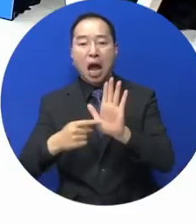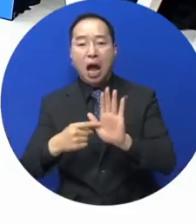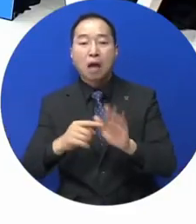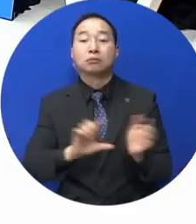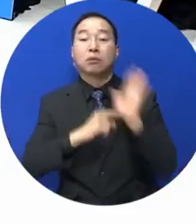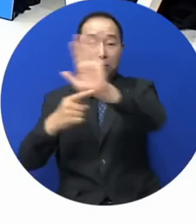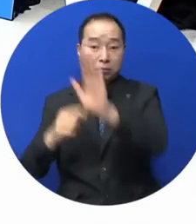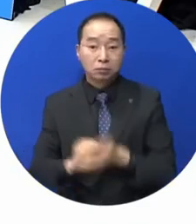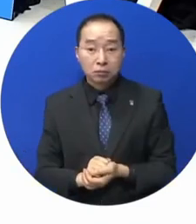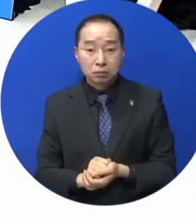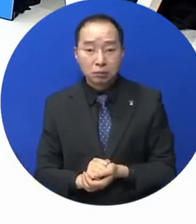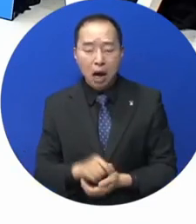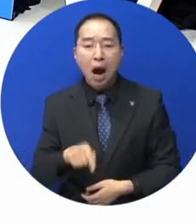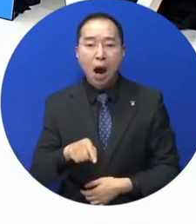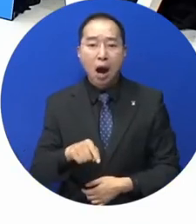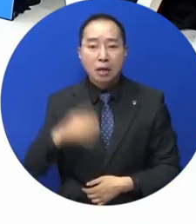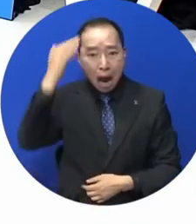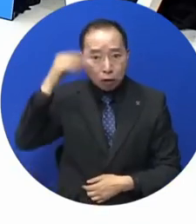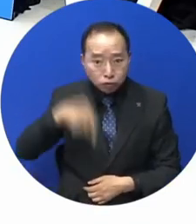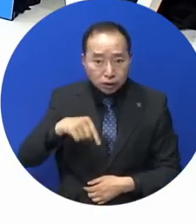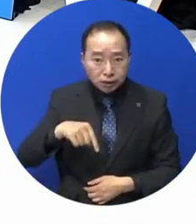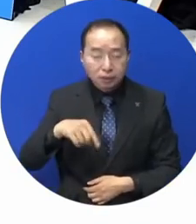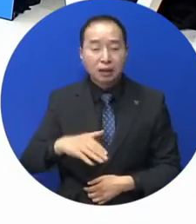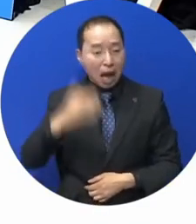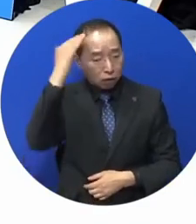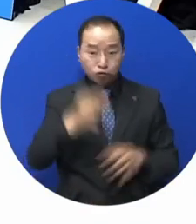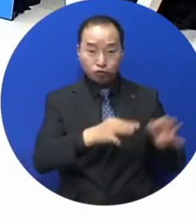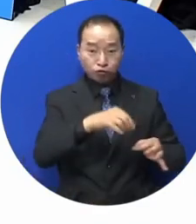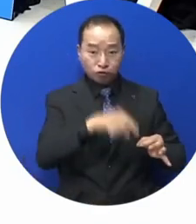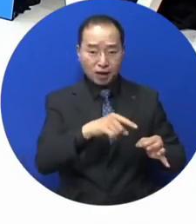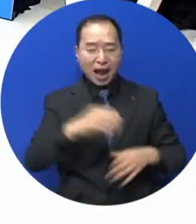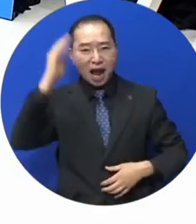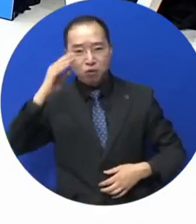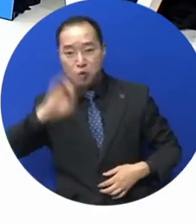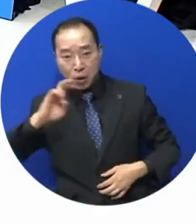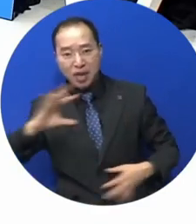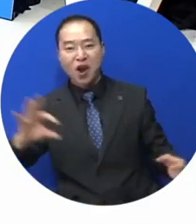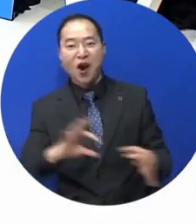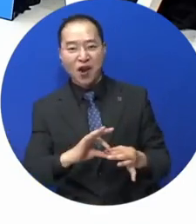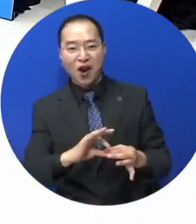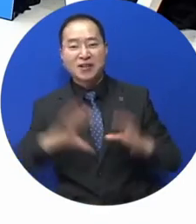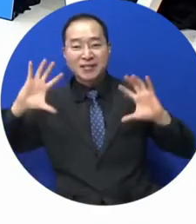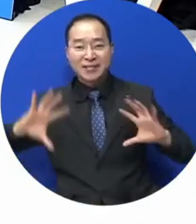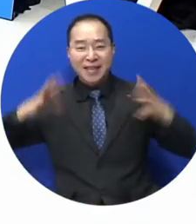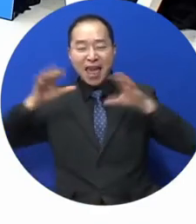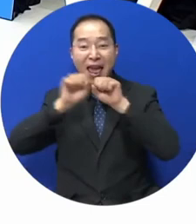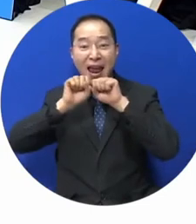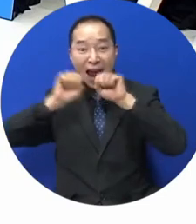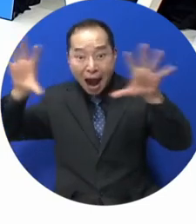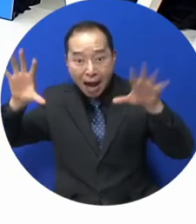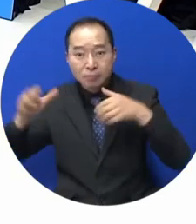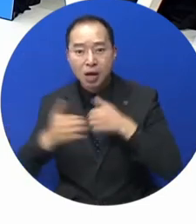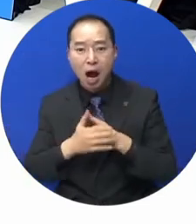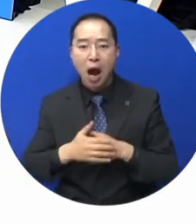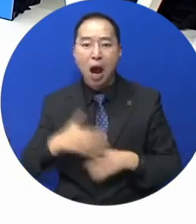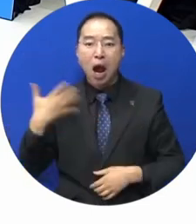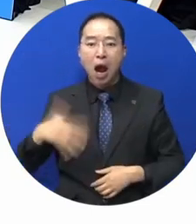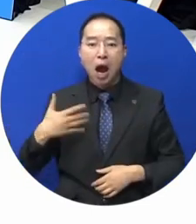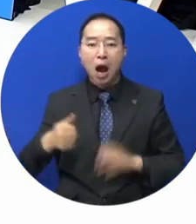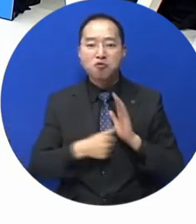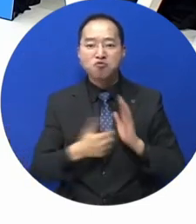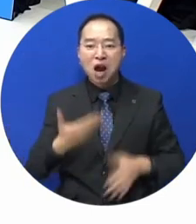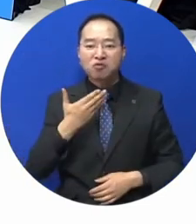그 상골의 상점도 K-POP과 연결을 해서 이것을 전 세계에 알리면 세계적으로 유명한 브랜드가 될 수